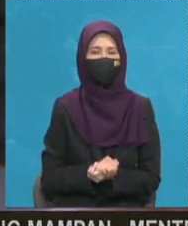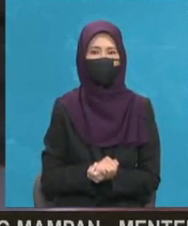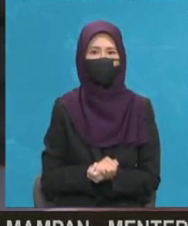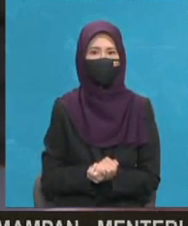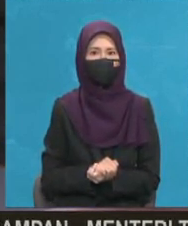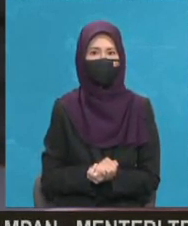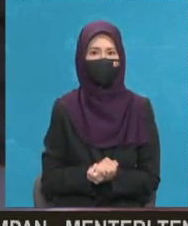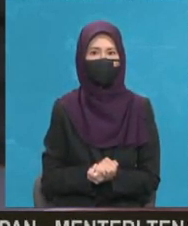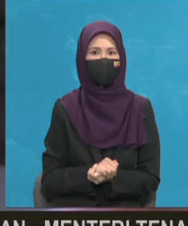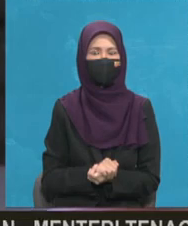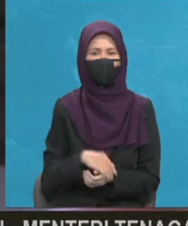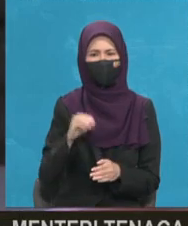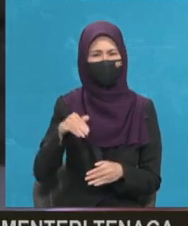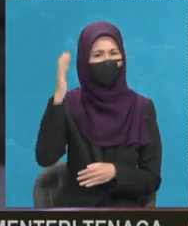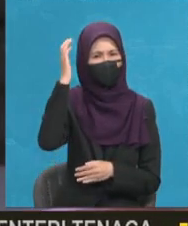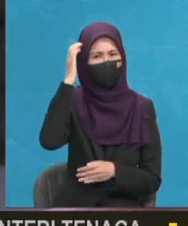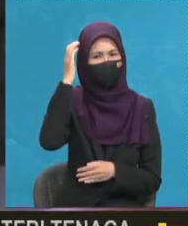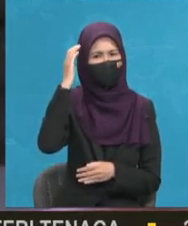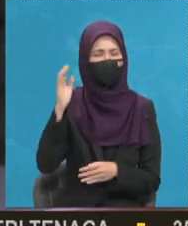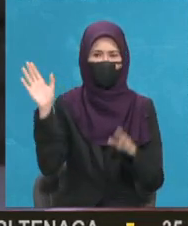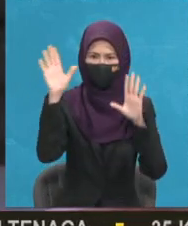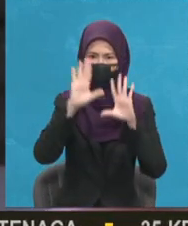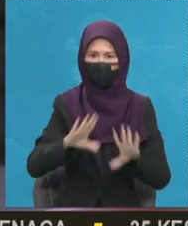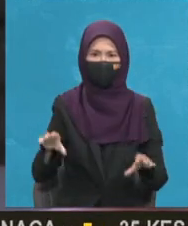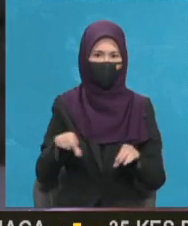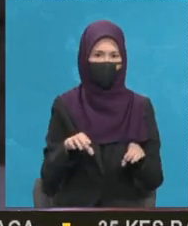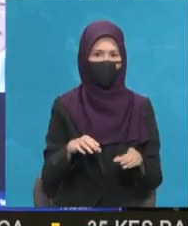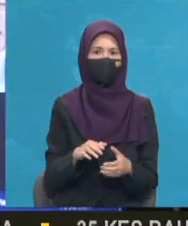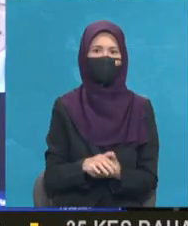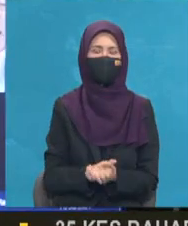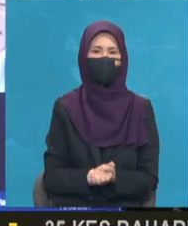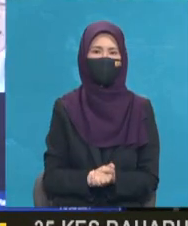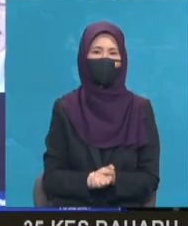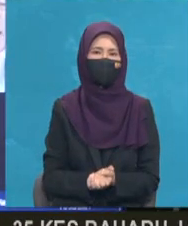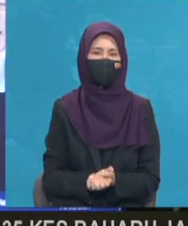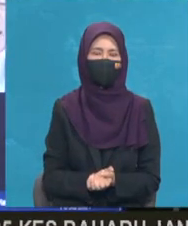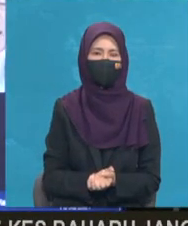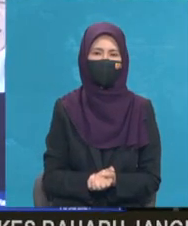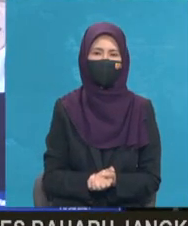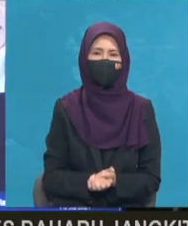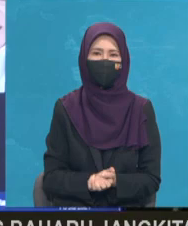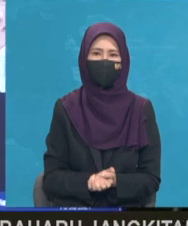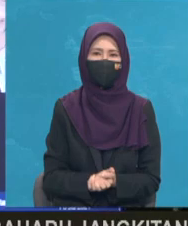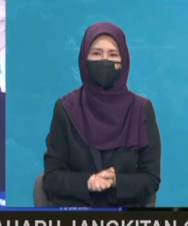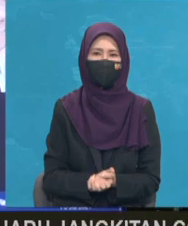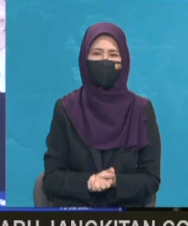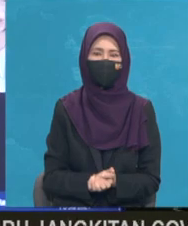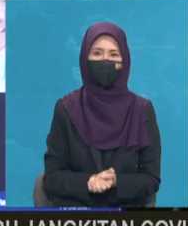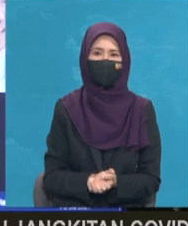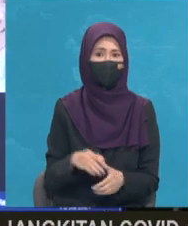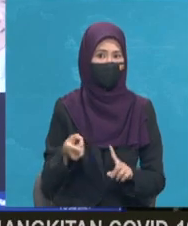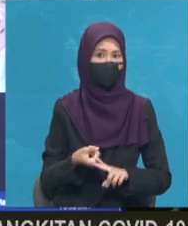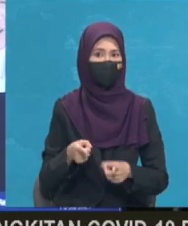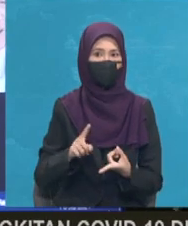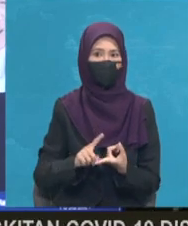biosol standart ASEAN member States to head Kenapa the direction of Hai Anugerah beragam